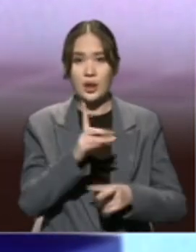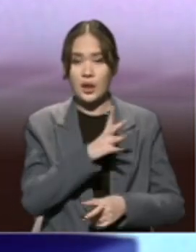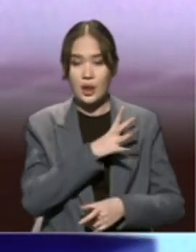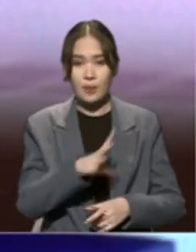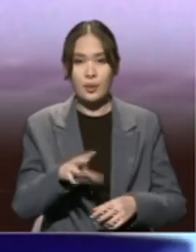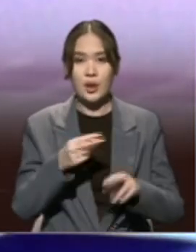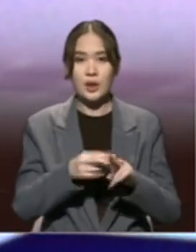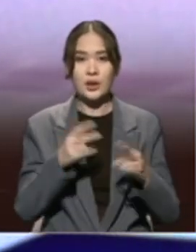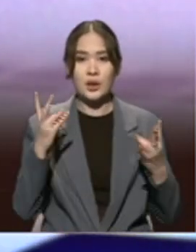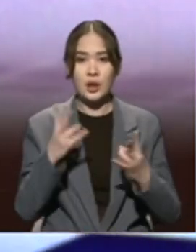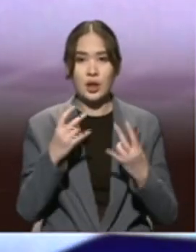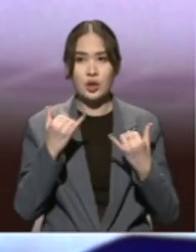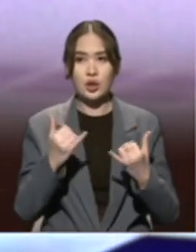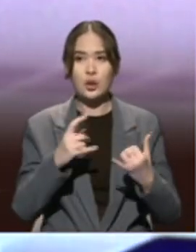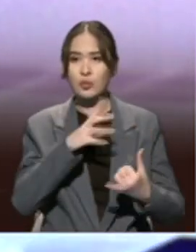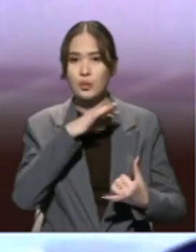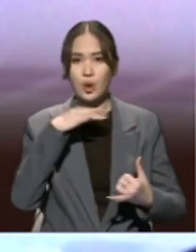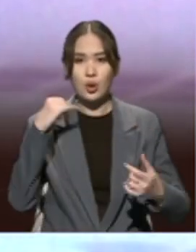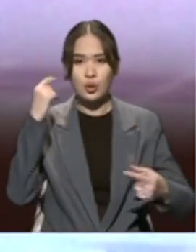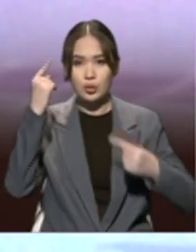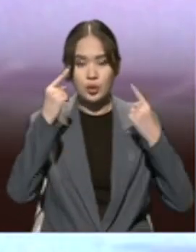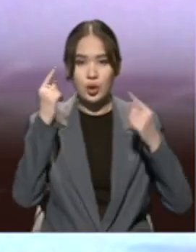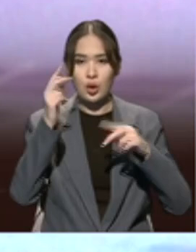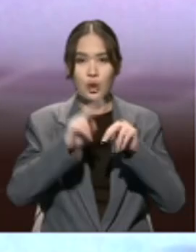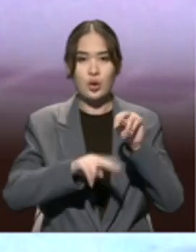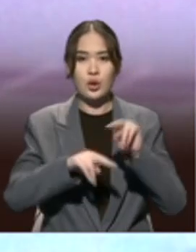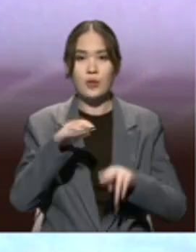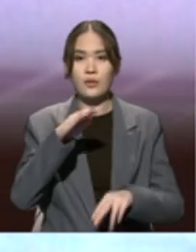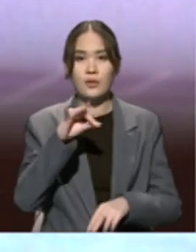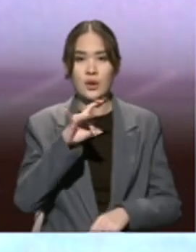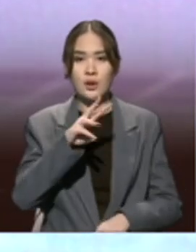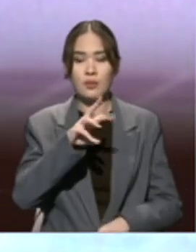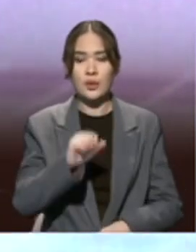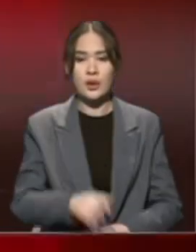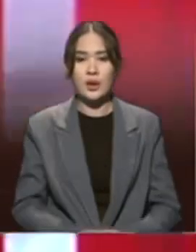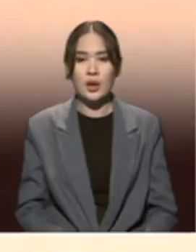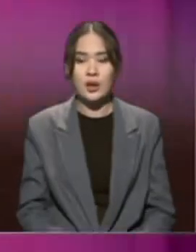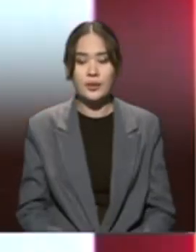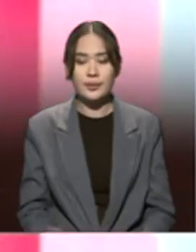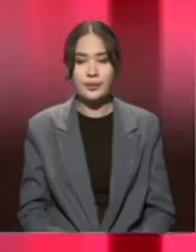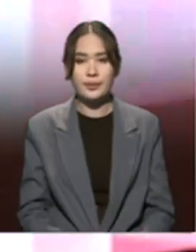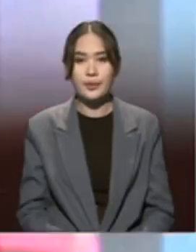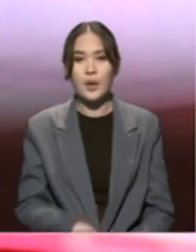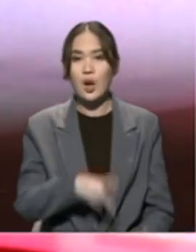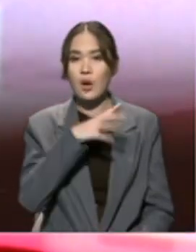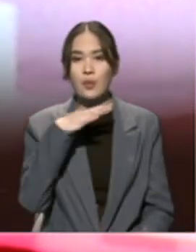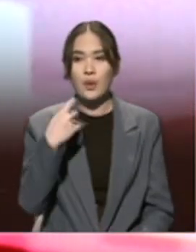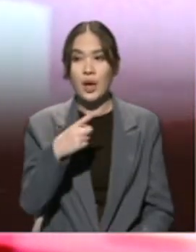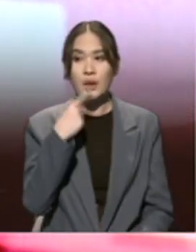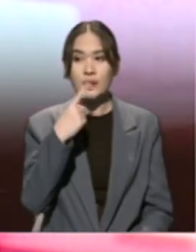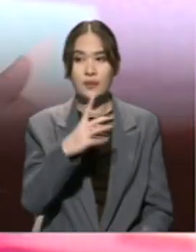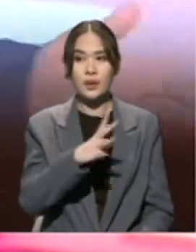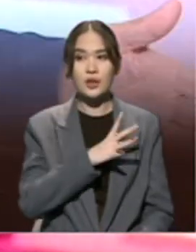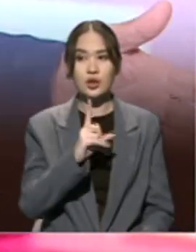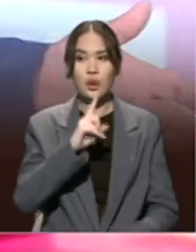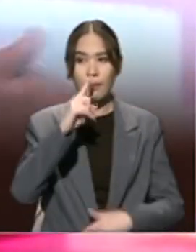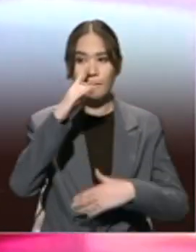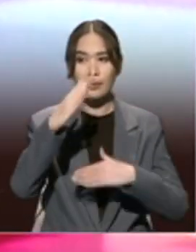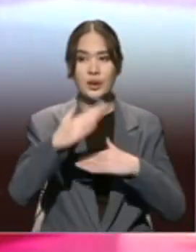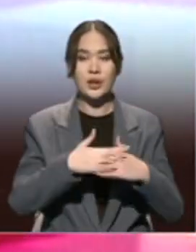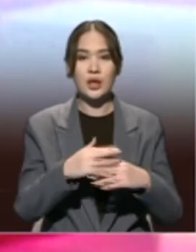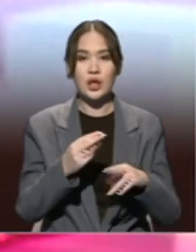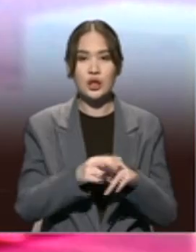үшін қазір көп ойланып жатыр мына құрылыс фирмалары. Иә, енді көбінесе айтып жатыр жаңағы былтыр